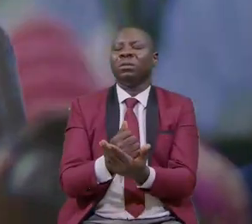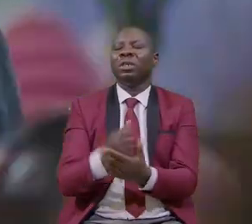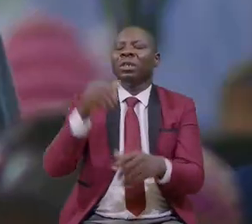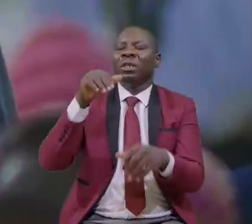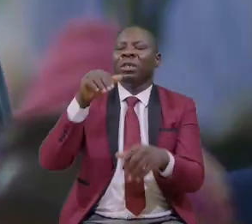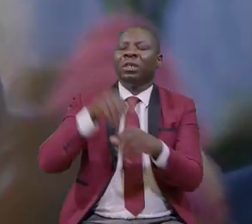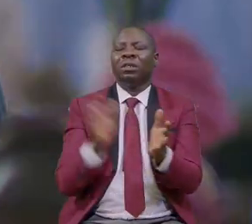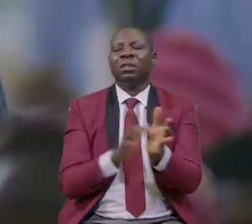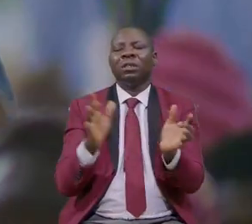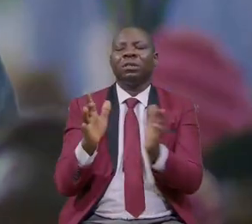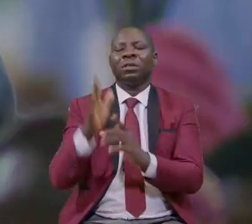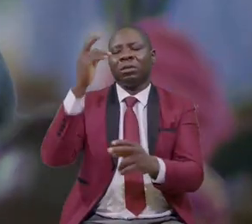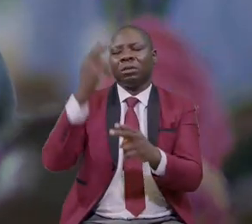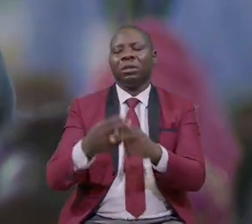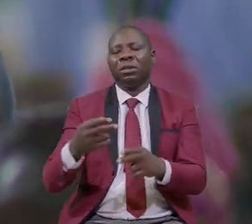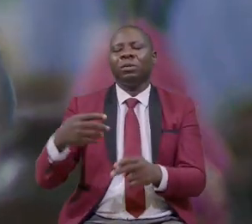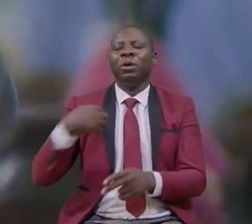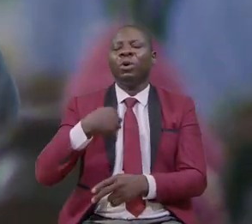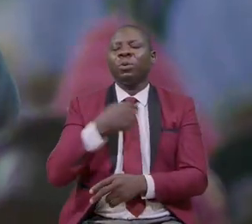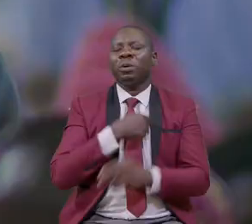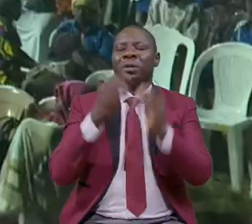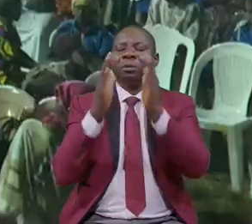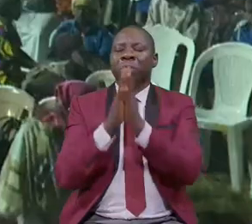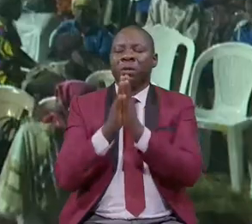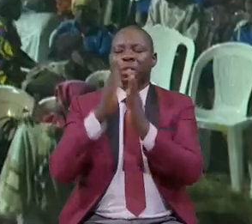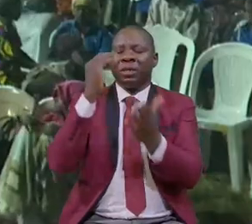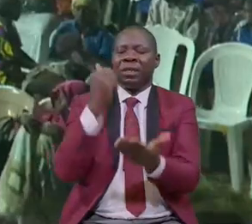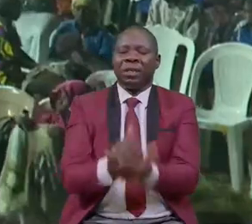au nom de Jésus nous